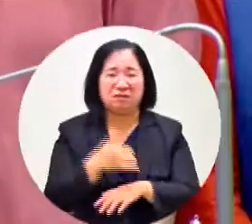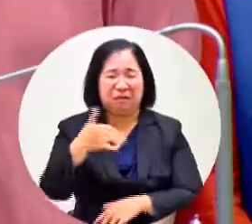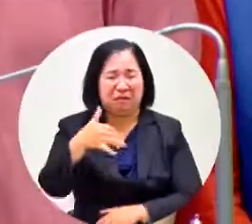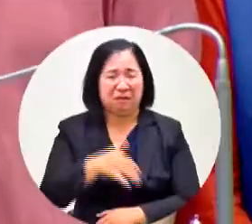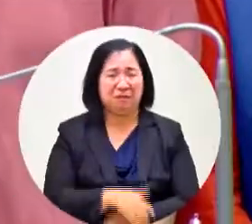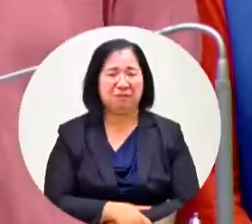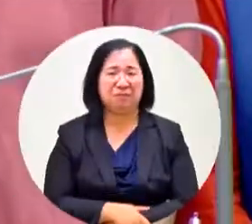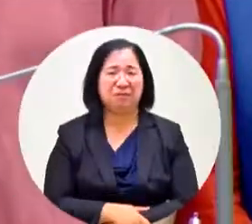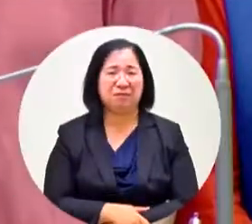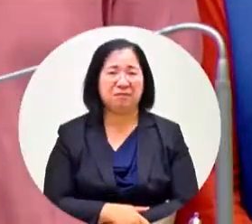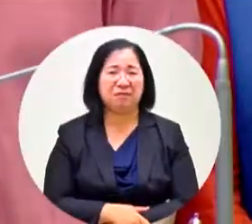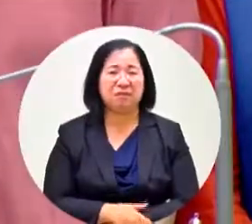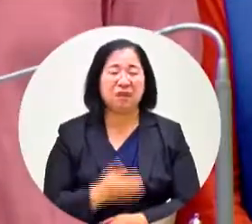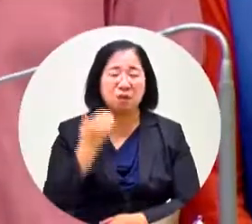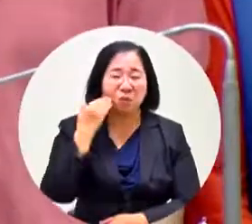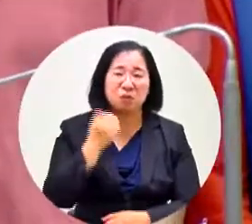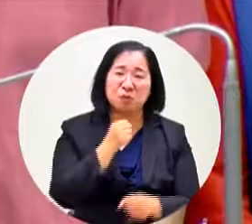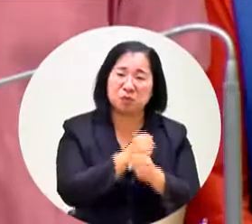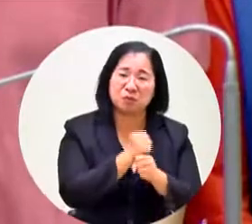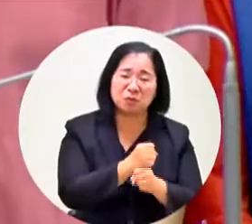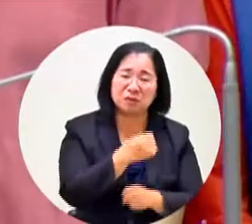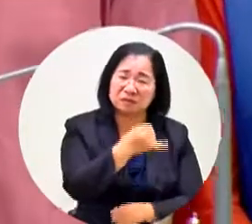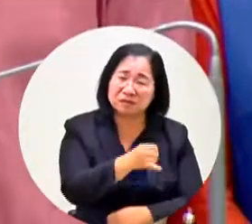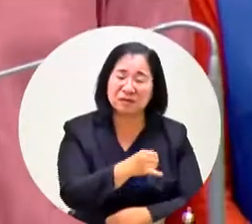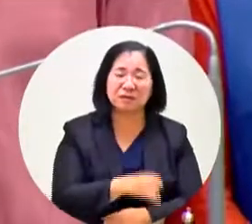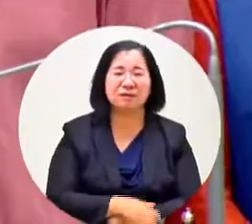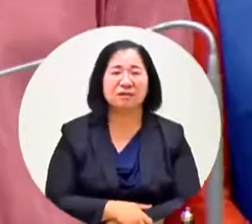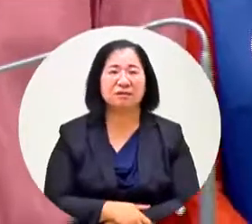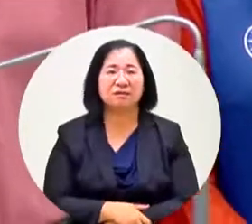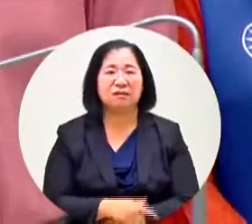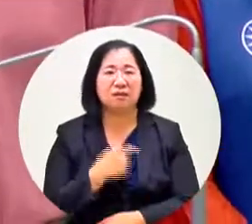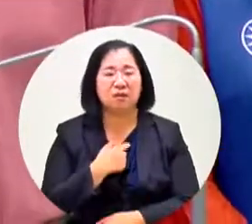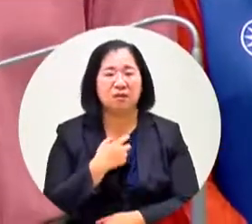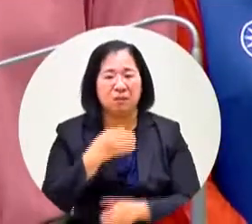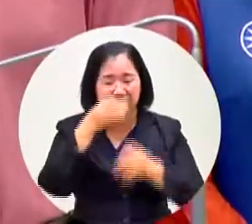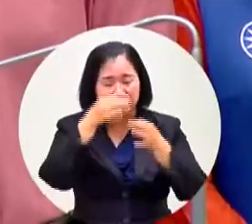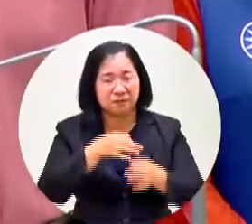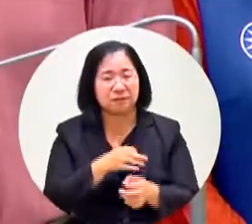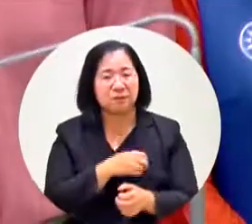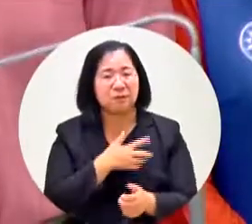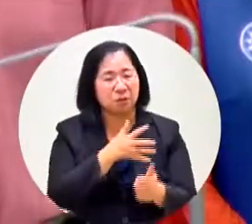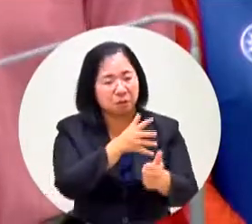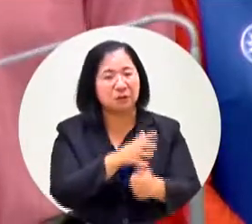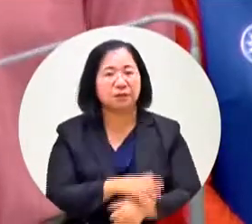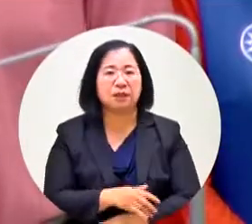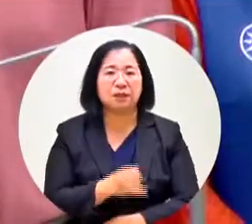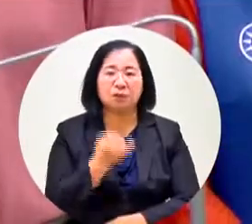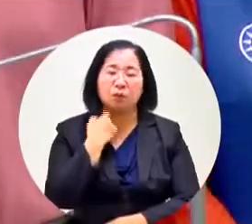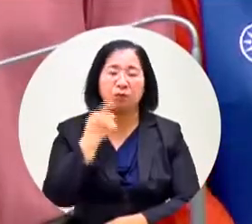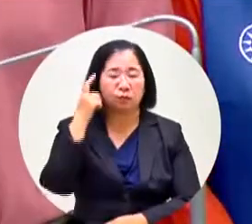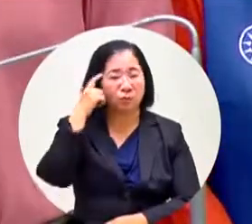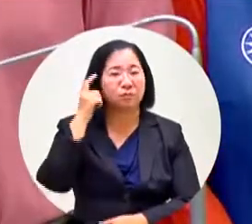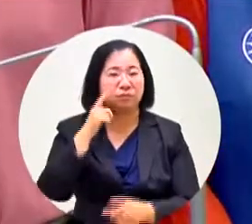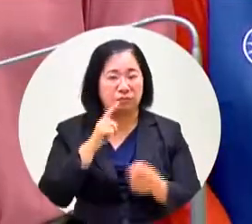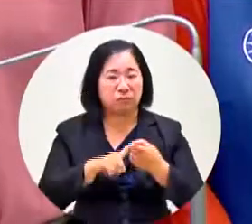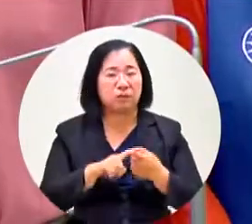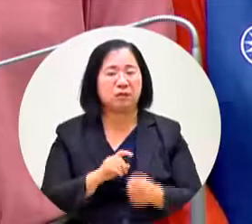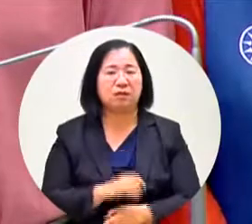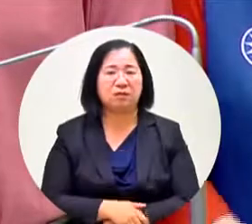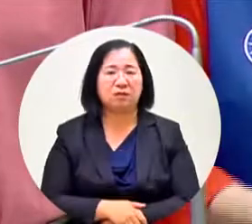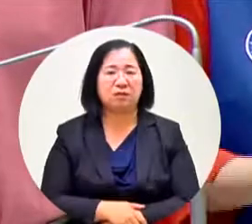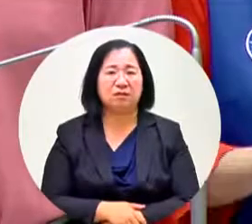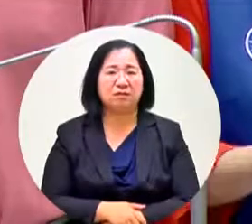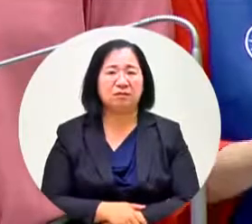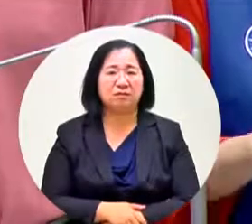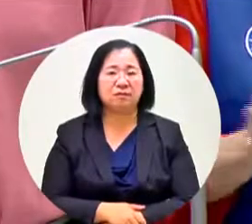个人？这本来就市长的行政任用权的嘛，人都还没上任呢，都还没做呢，你也讲伊